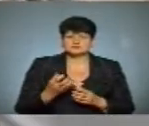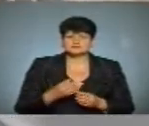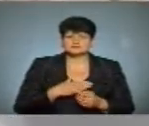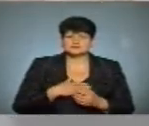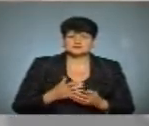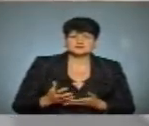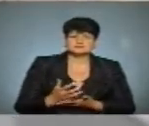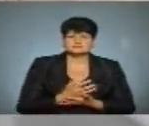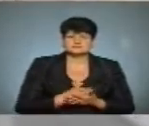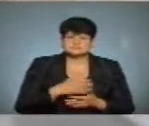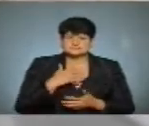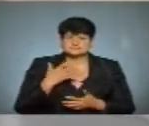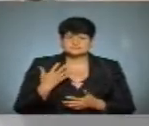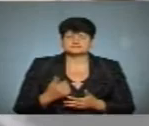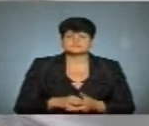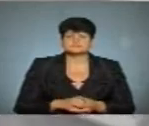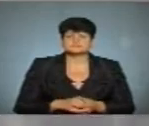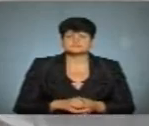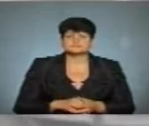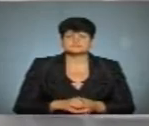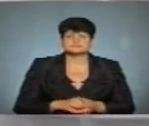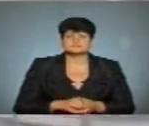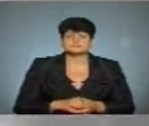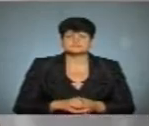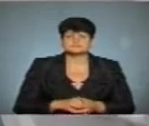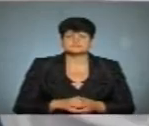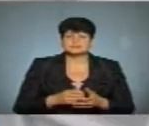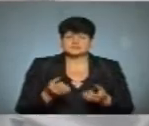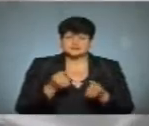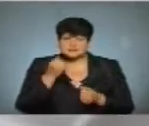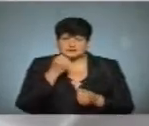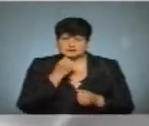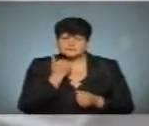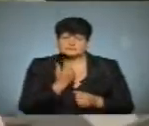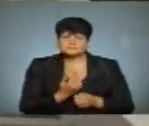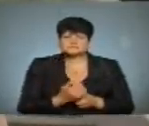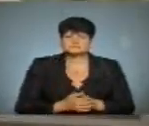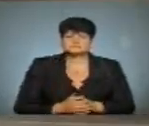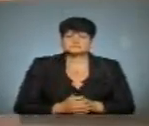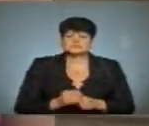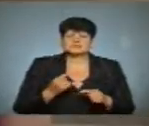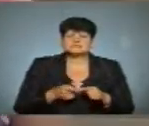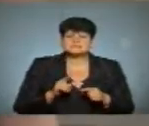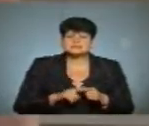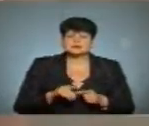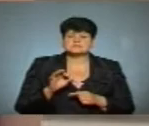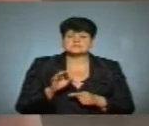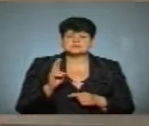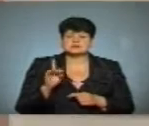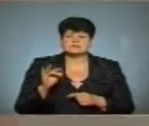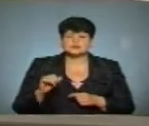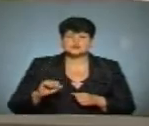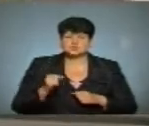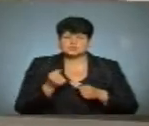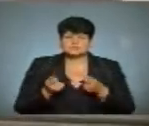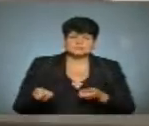збирав довго. Ой, прошу. Так, тримайте, дуже вам вдячна. Дякую. Дякую вам. Це Олександра Кравець із друзями несе